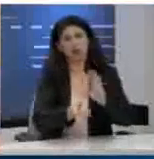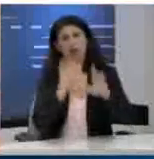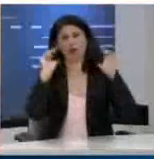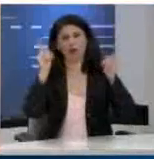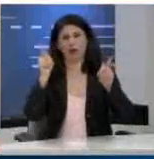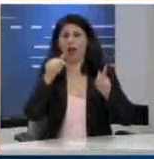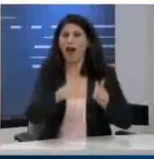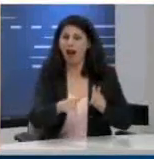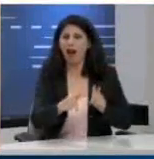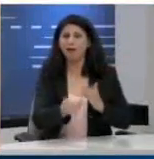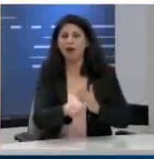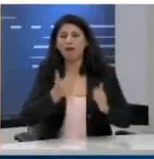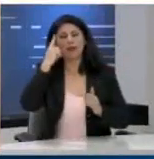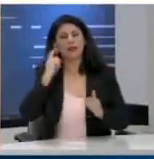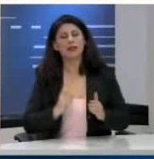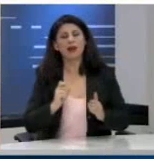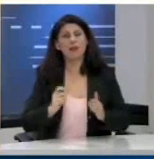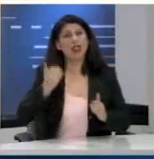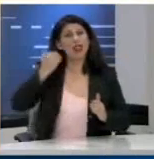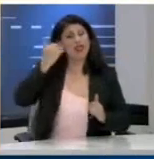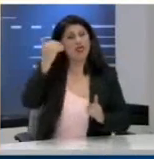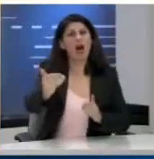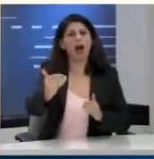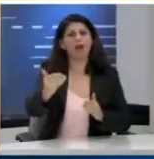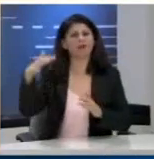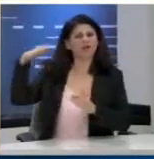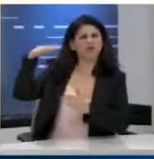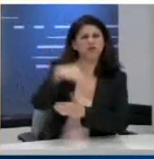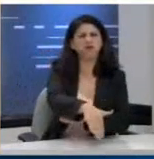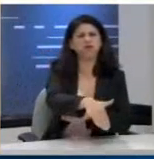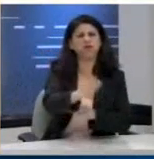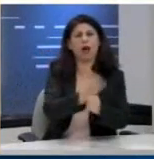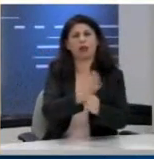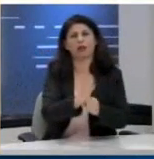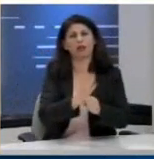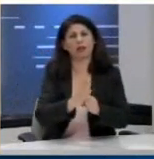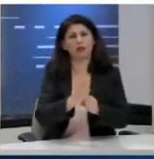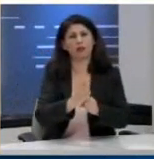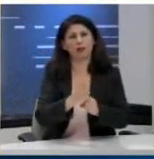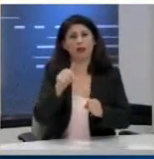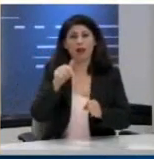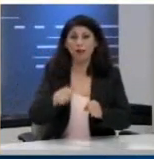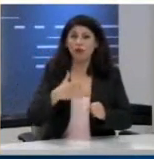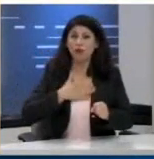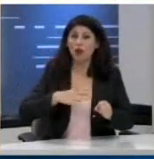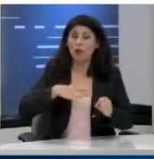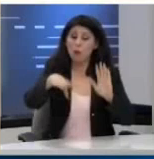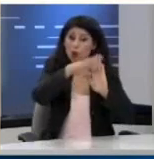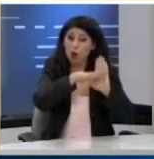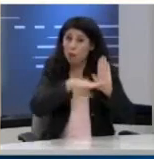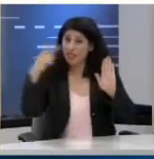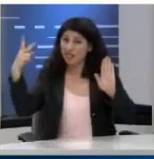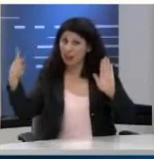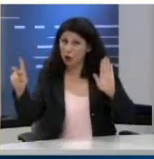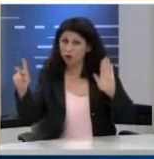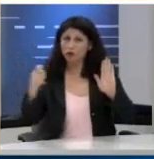χρονικό μιας προαναγγελθήσας καταστροφής. Και θέλω σήμερα, με αυτό το σχέδιο να την παρατεθώ, με το πολιτικό τους πρόγραμμα, όχι